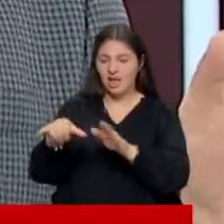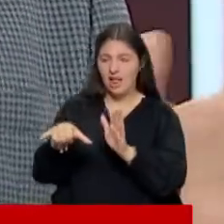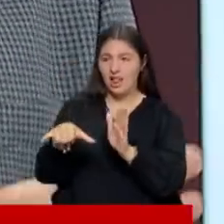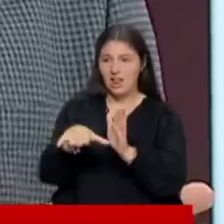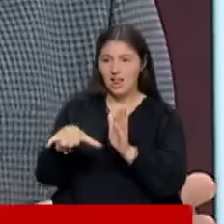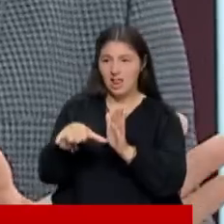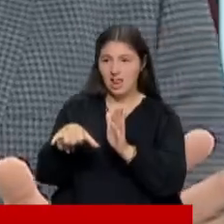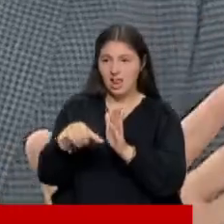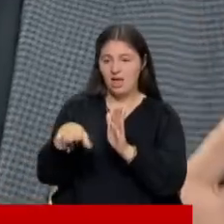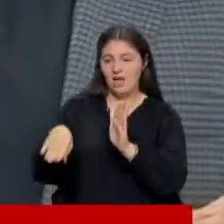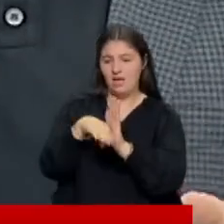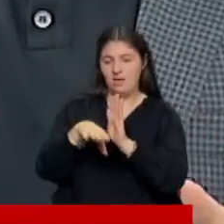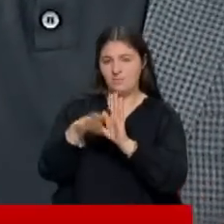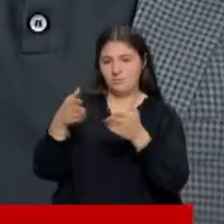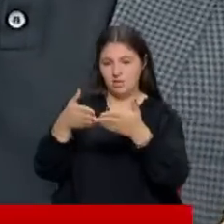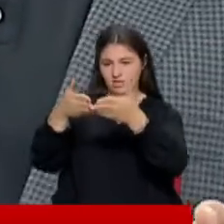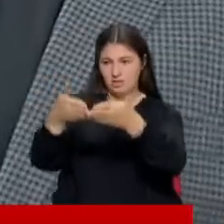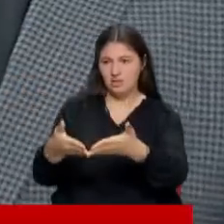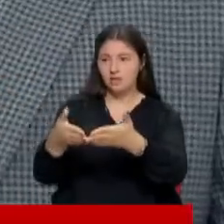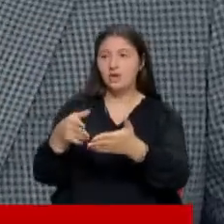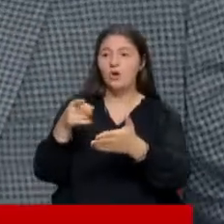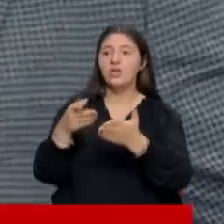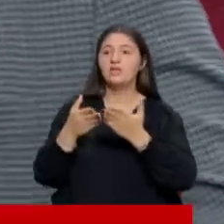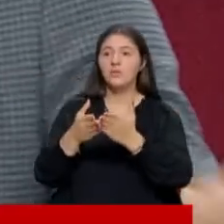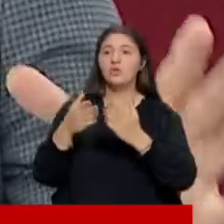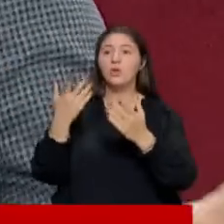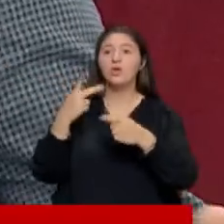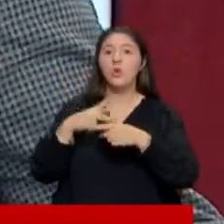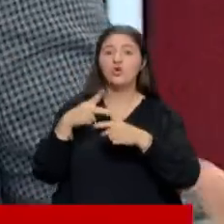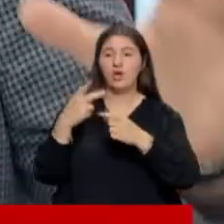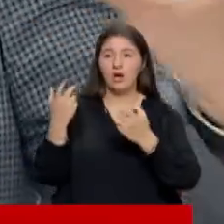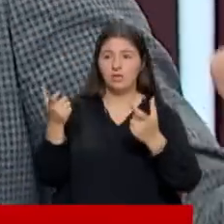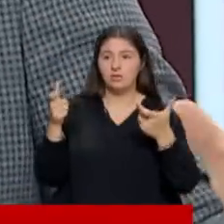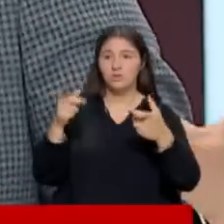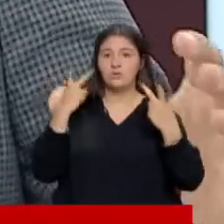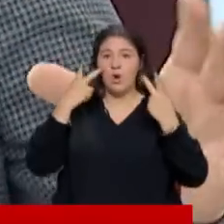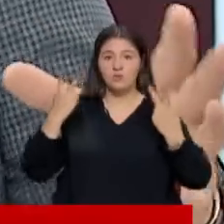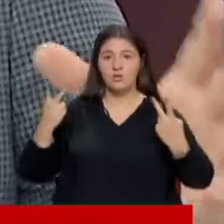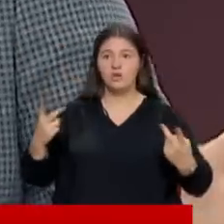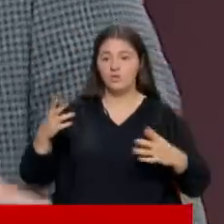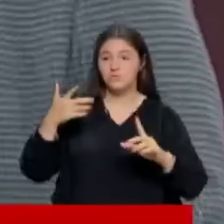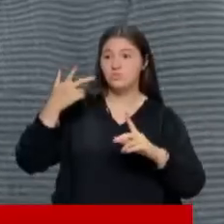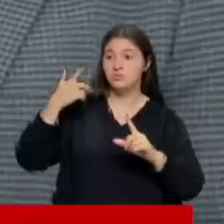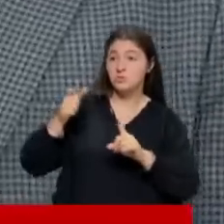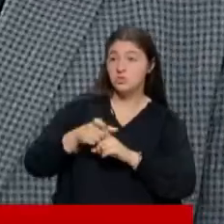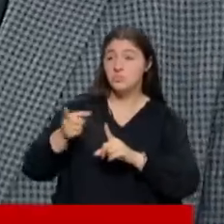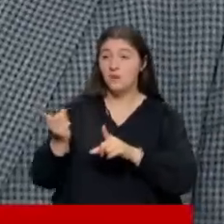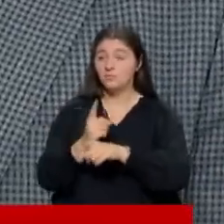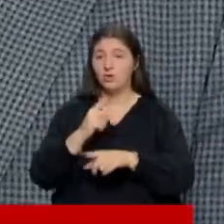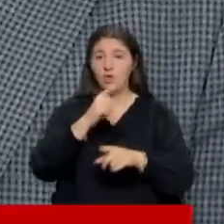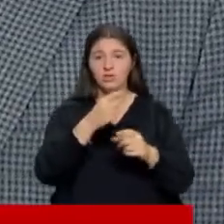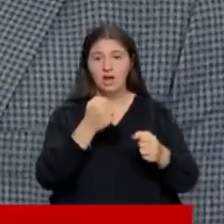dibine Park etmişler yatı oraya böyle bir Zodyak geldi falan böyle gösterişli işte Korumalar marmar